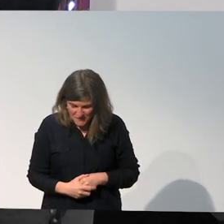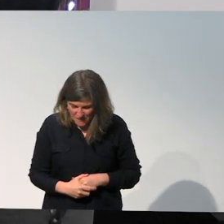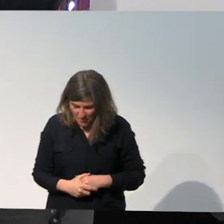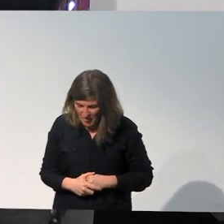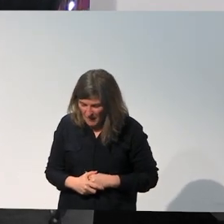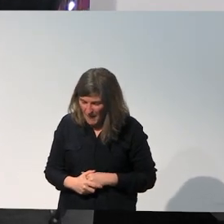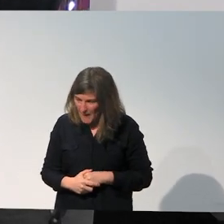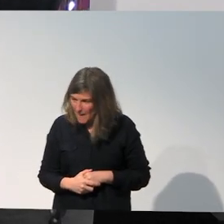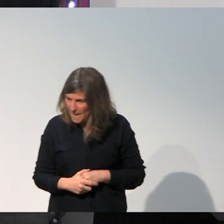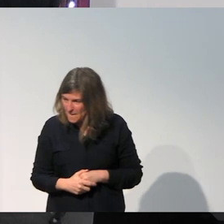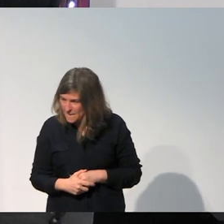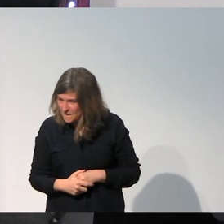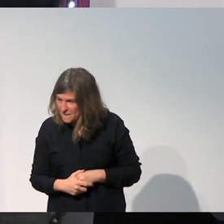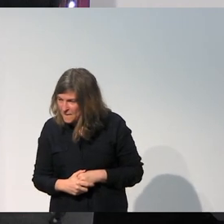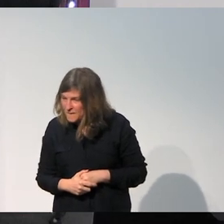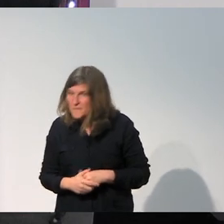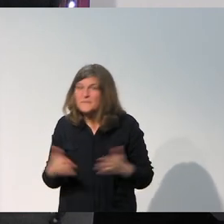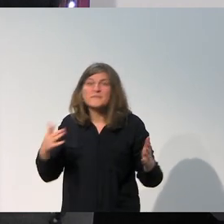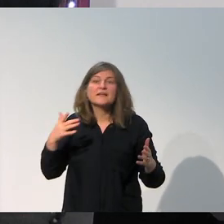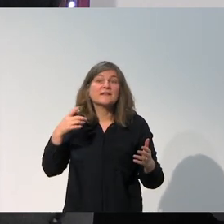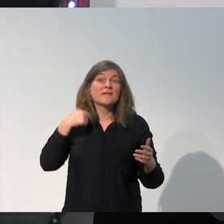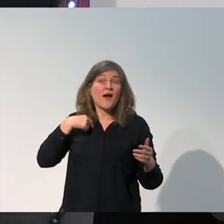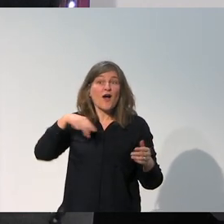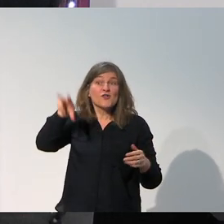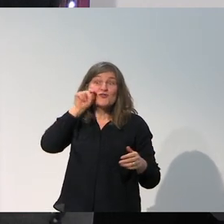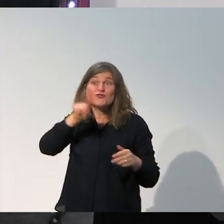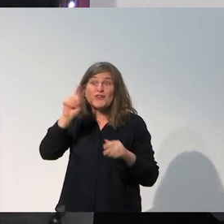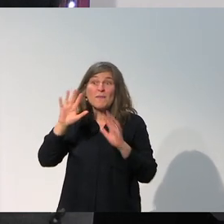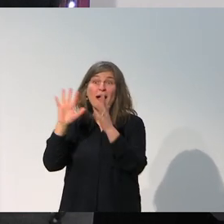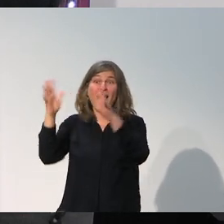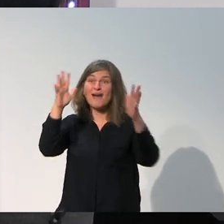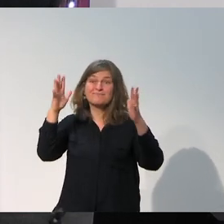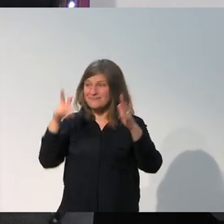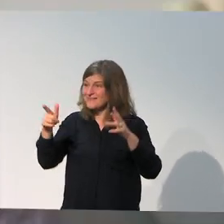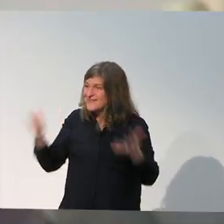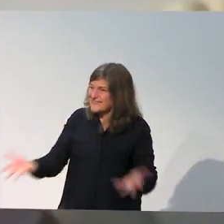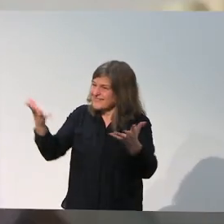Alors, je n'entends pas les applaudissements, hélas, ça doit être seulement... Plus fort.